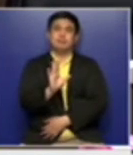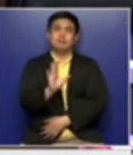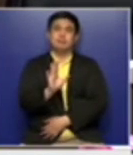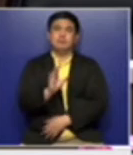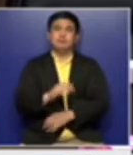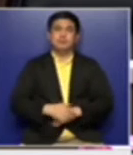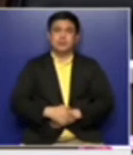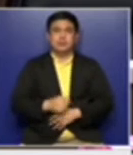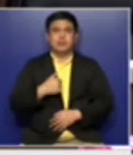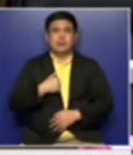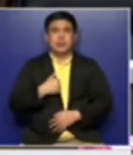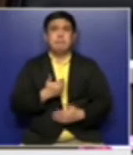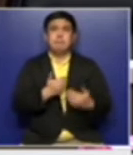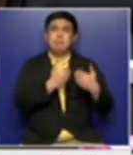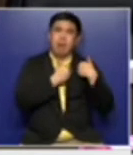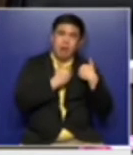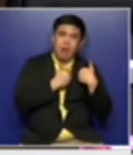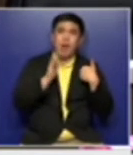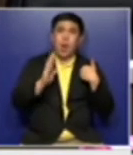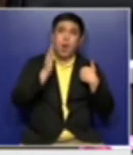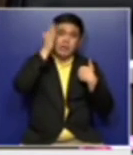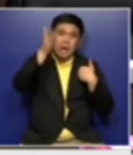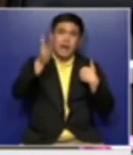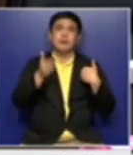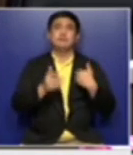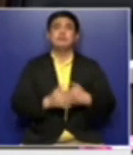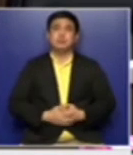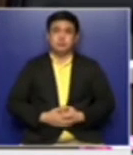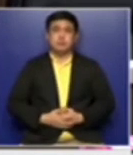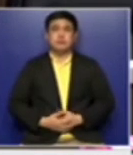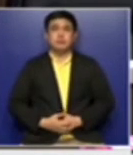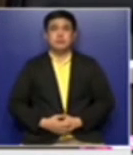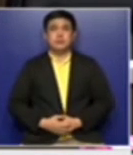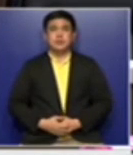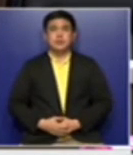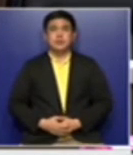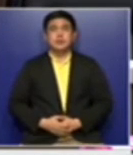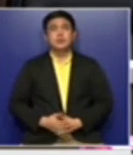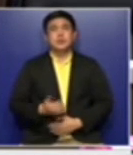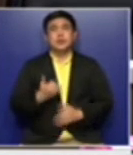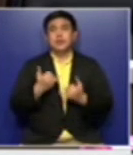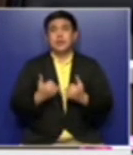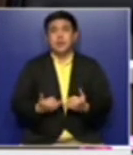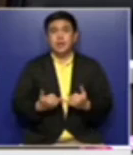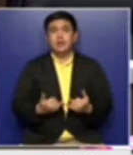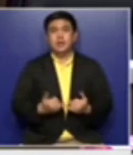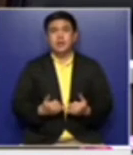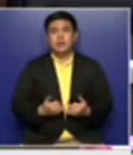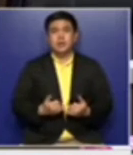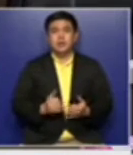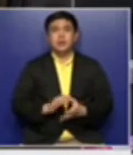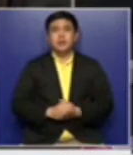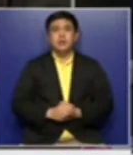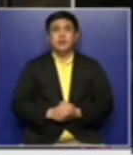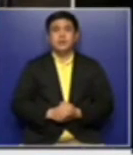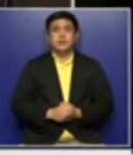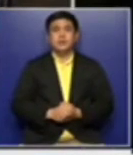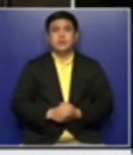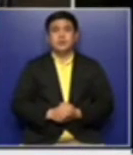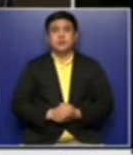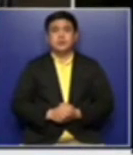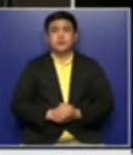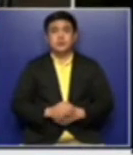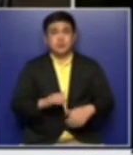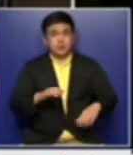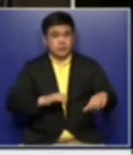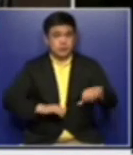พันและเป็นภาระต่อไปในอนาคตสิ่งเหล่านี้จะเป็นการจั